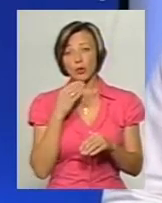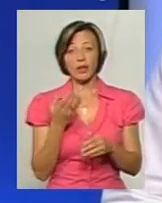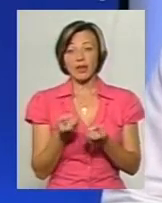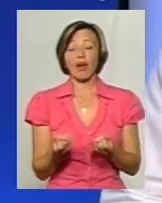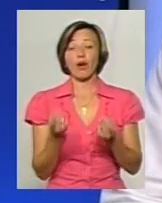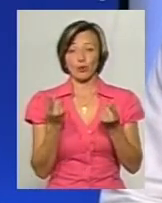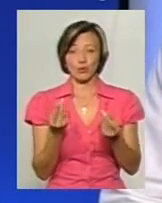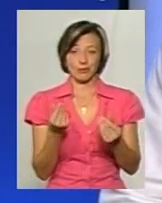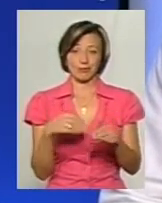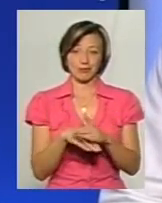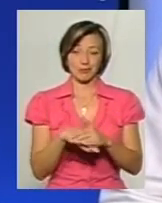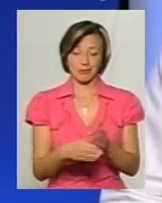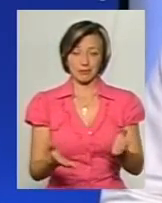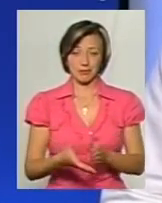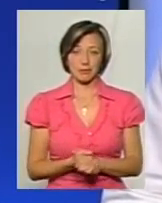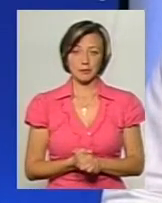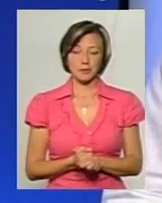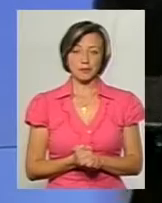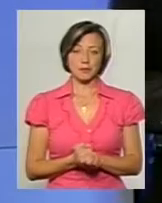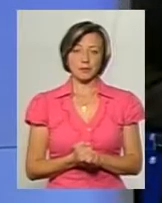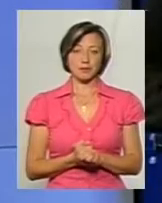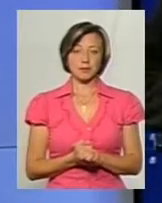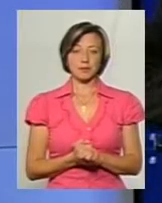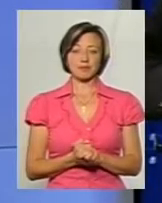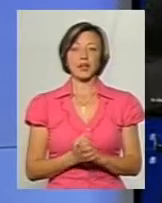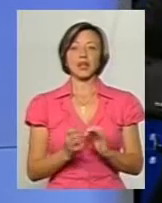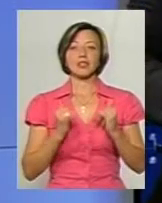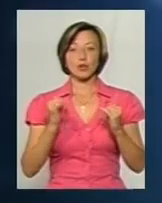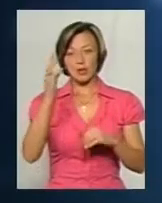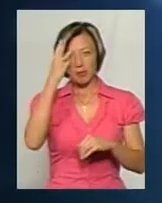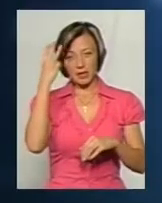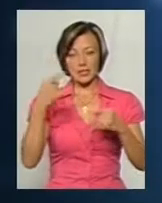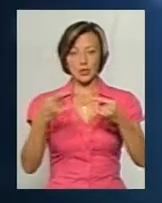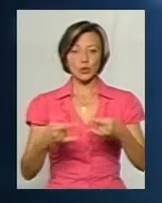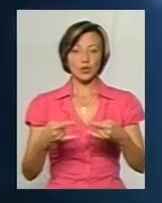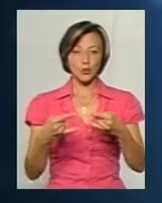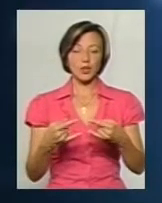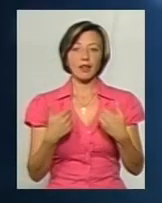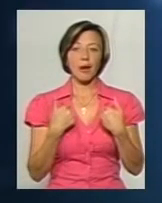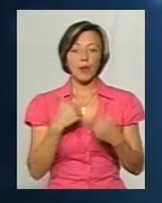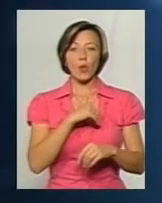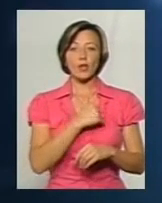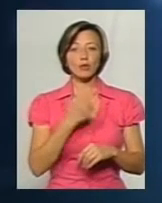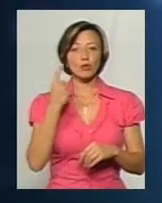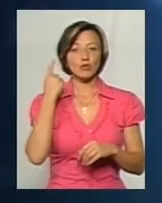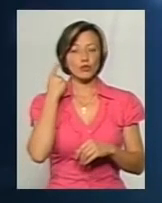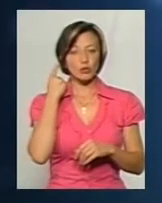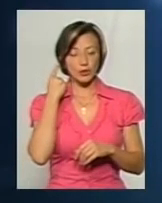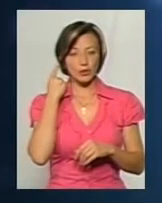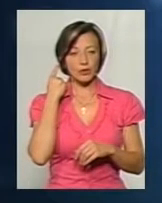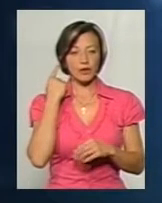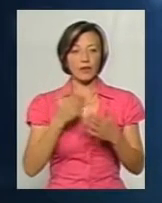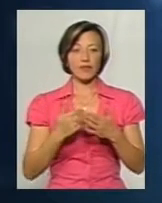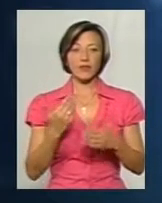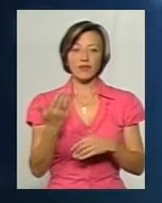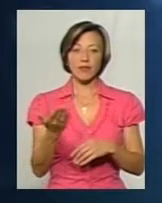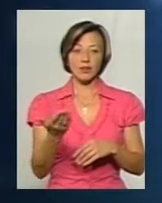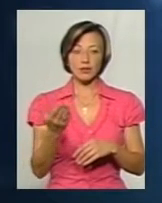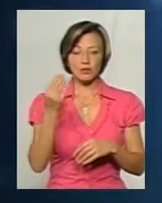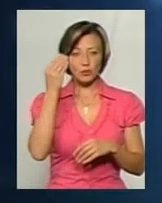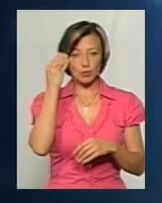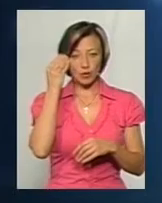ему идти. Дякую. Шановна Хмельницька студія, нам би хотілося почути від вас